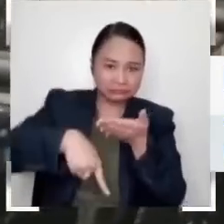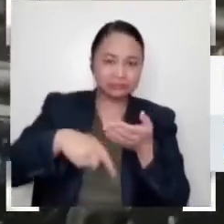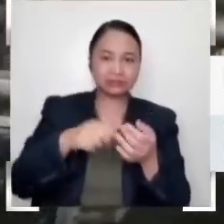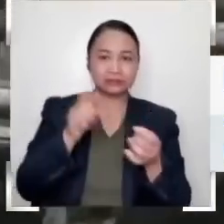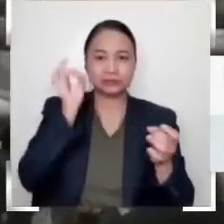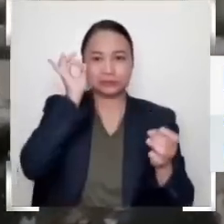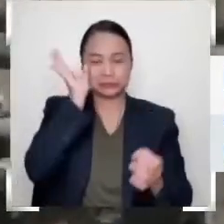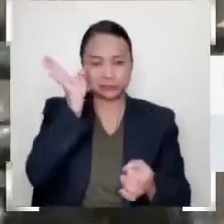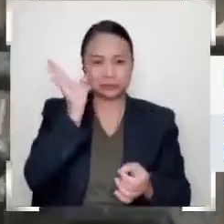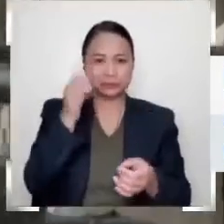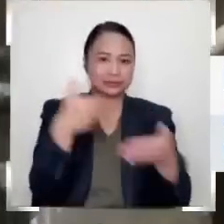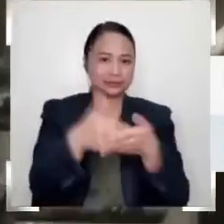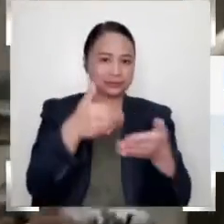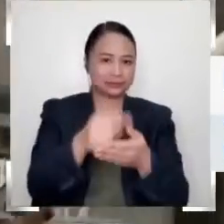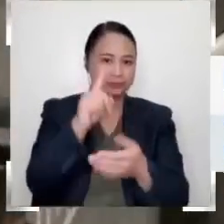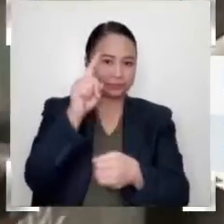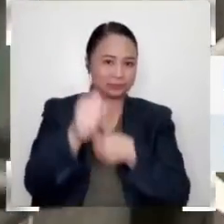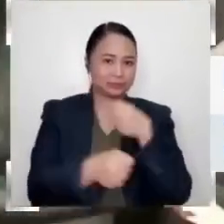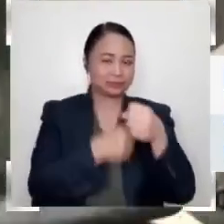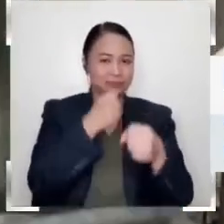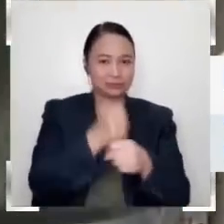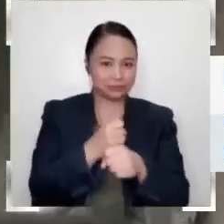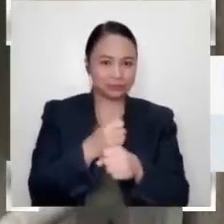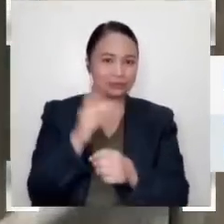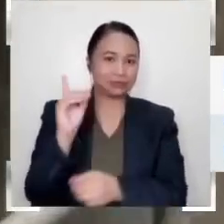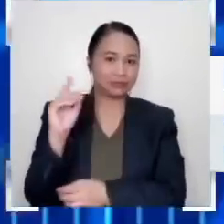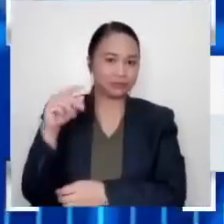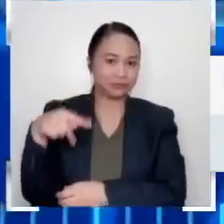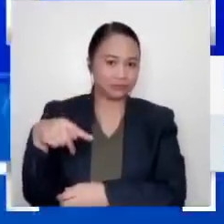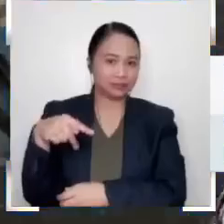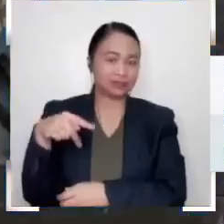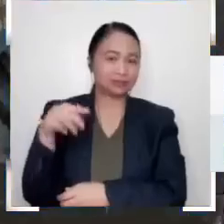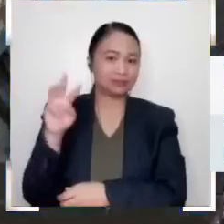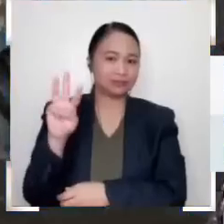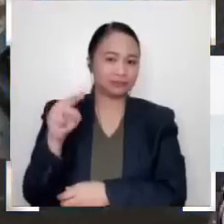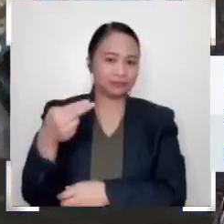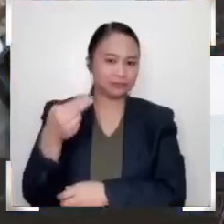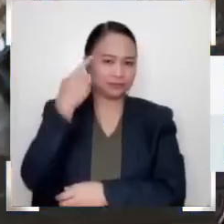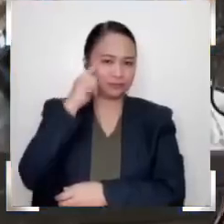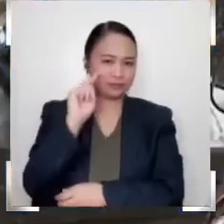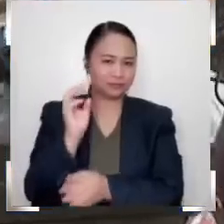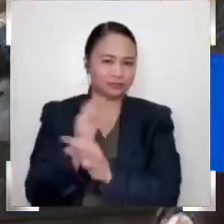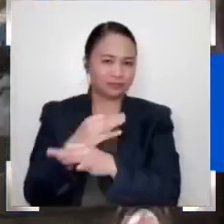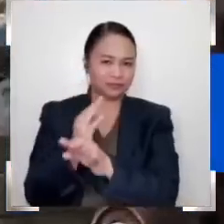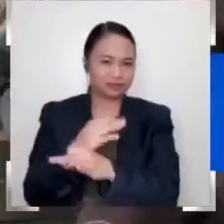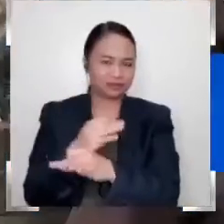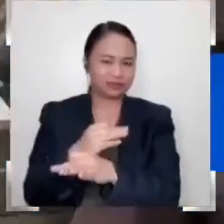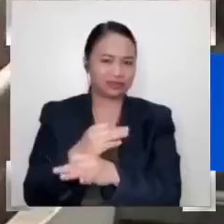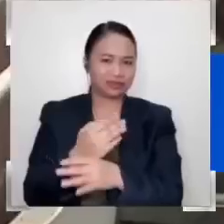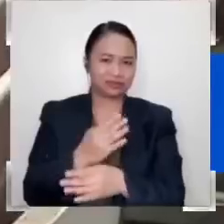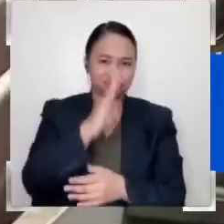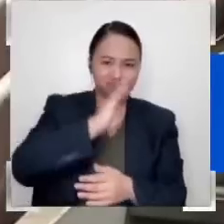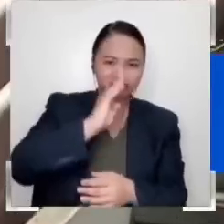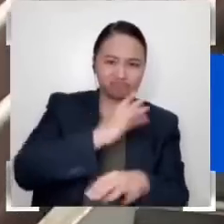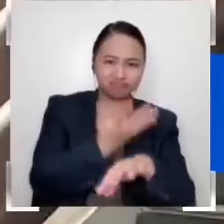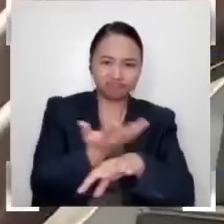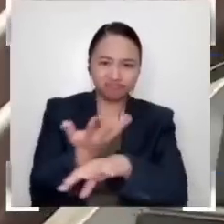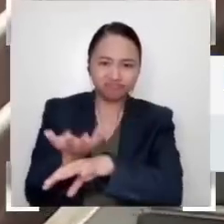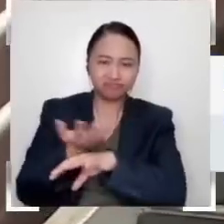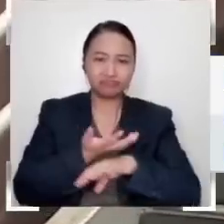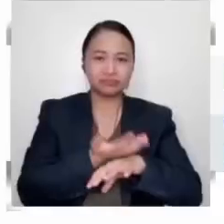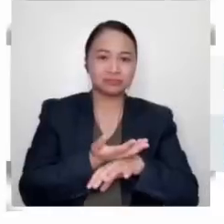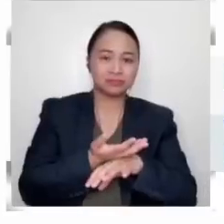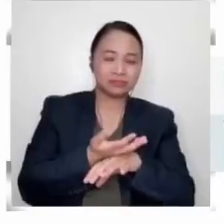nang ipasara ito ng DPWH para ayusin. Kaya kasi butas-butas na, under repair to eh, ng